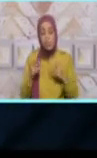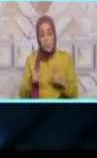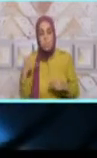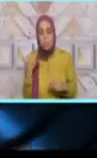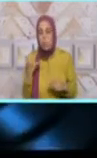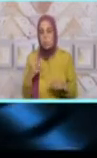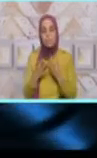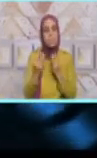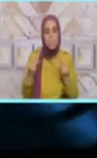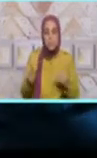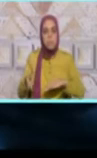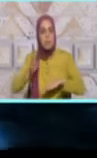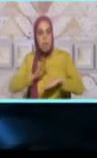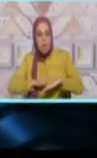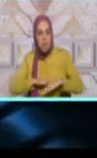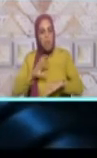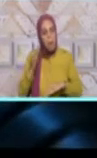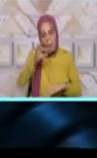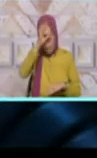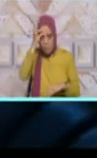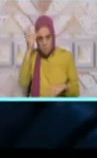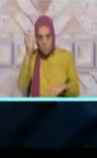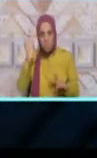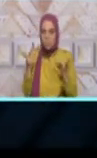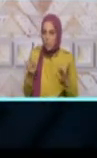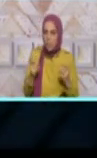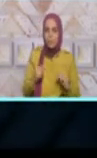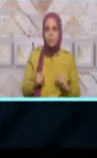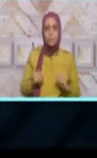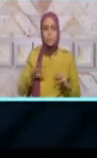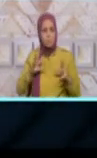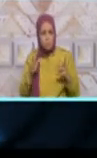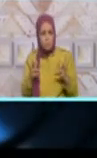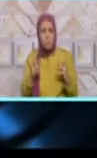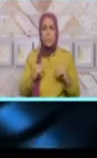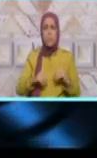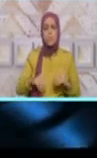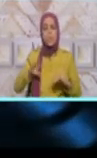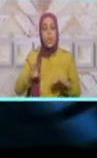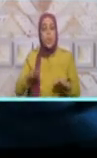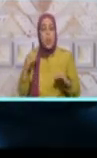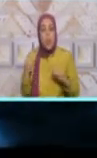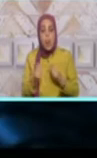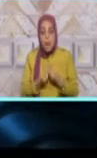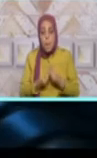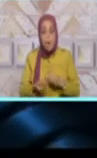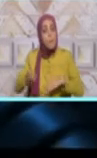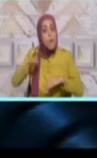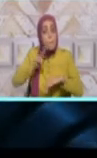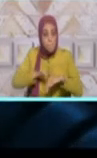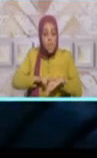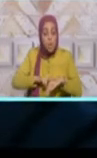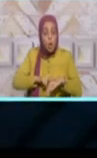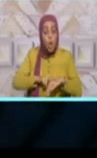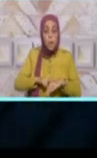منها على سبيل المثال يعني الموقف فيما يتعلق